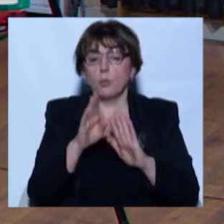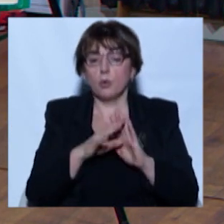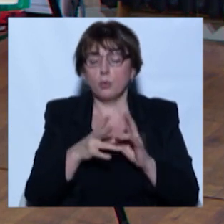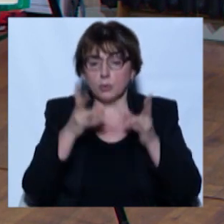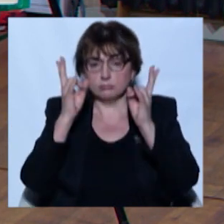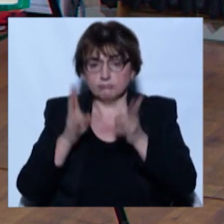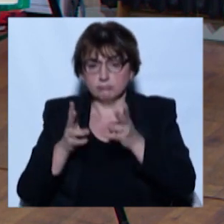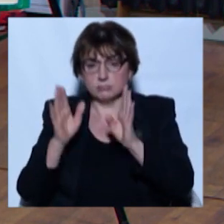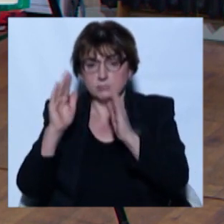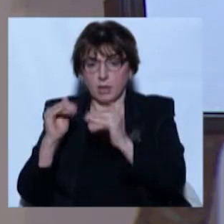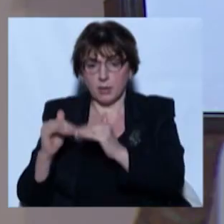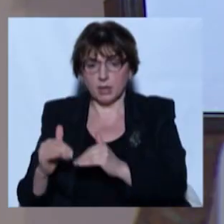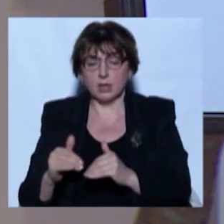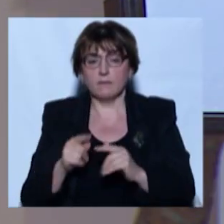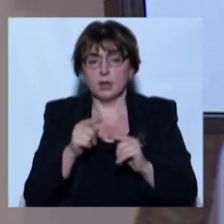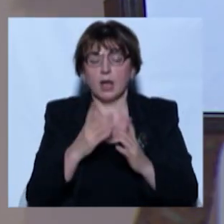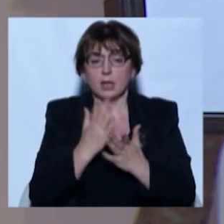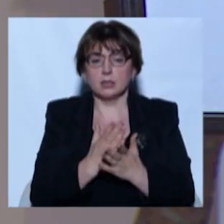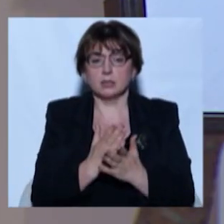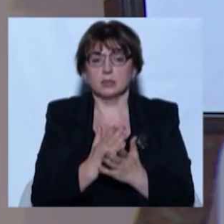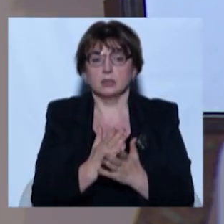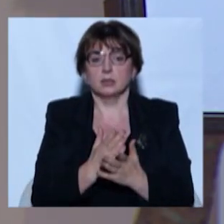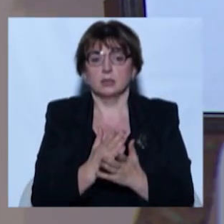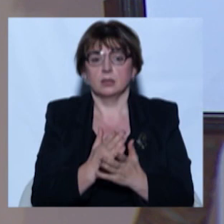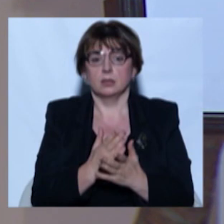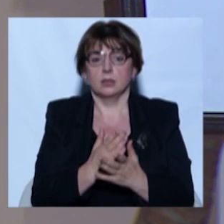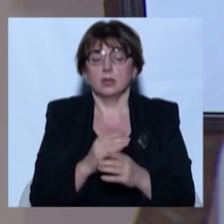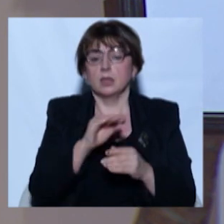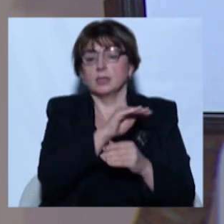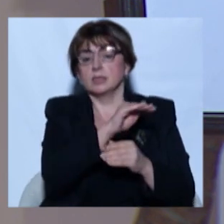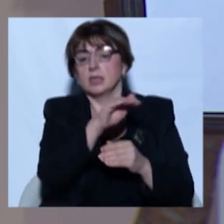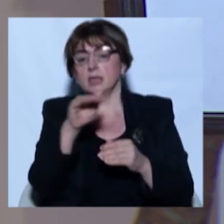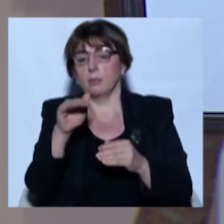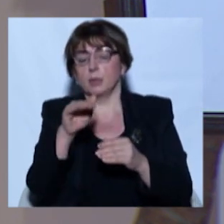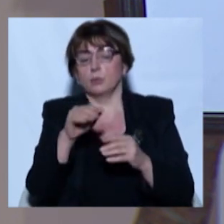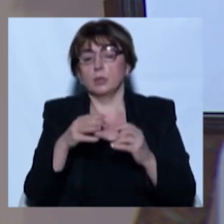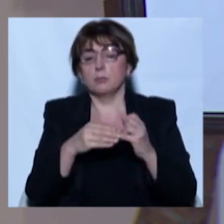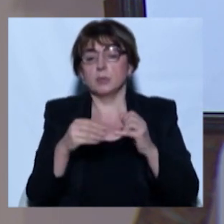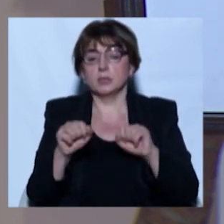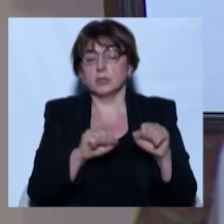უნდა გასაკვირი იყოს, უფრო დამანგრეველი არის ზედაპირული მიწისძვრები.